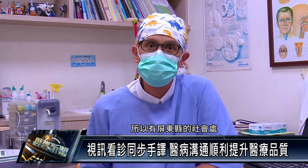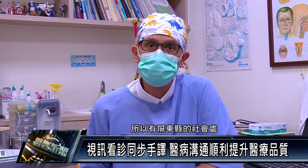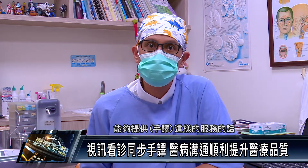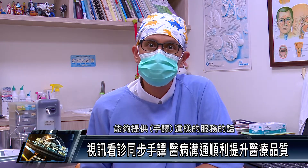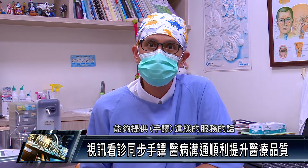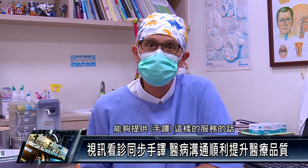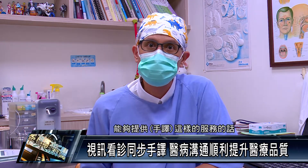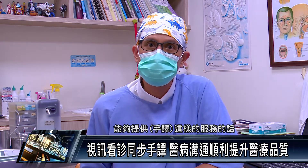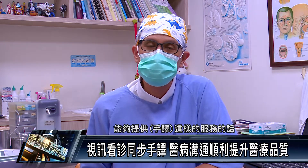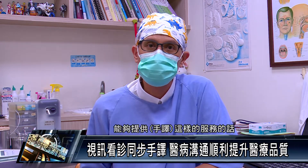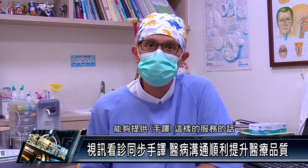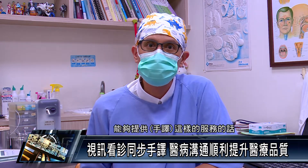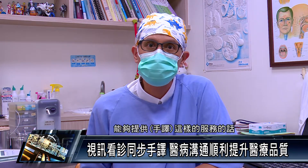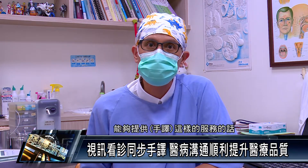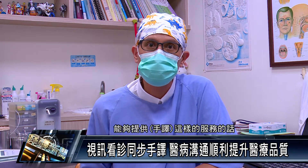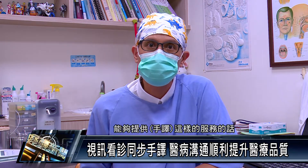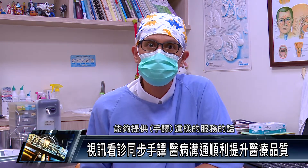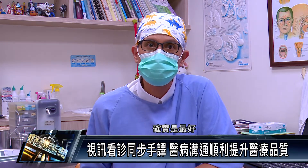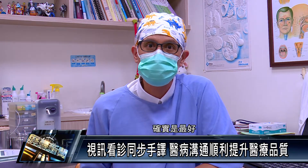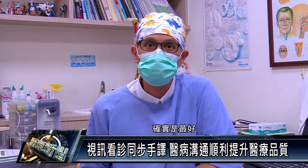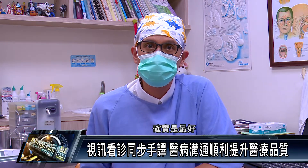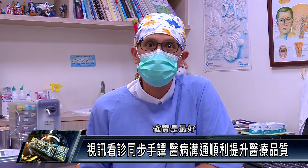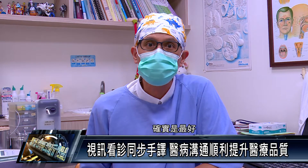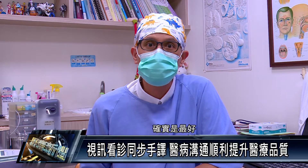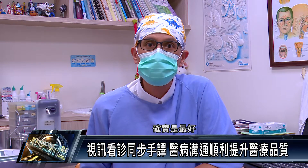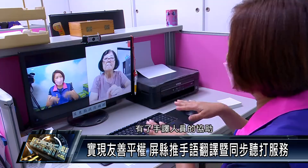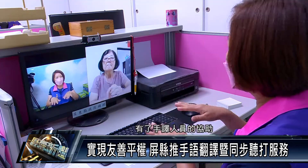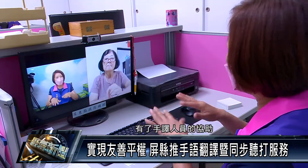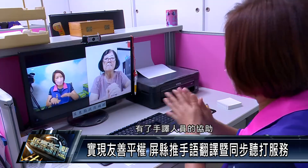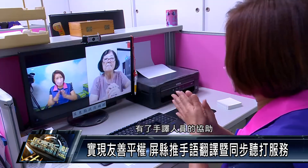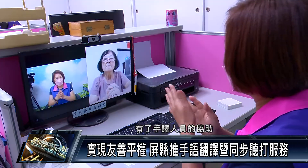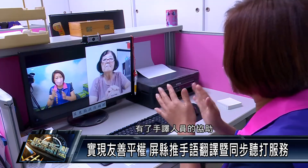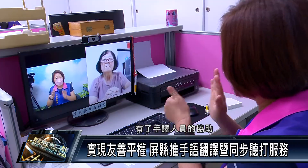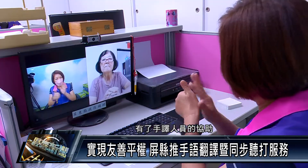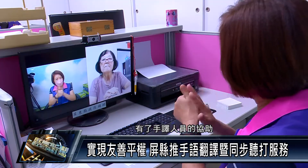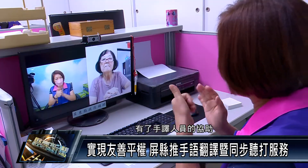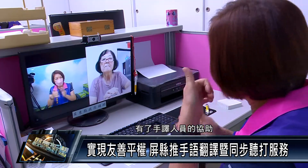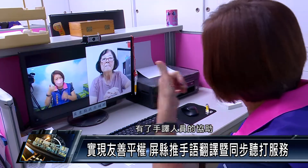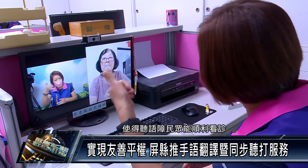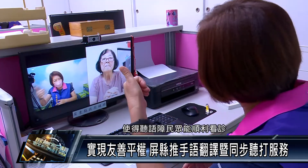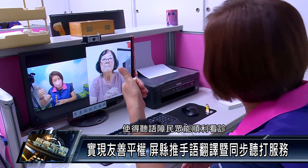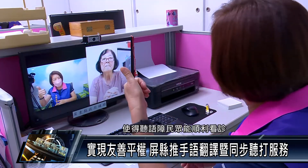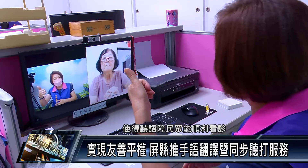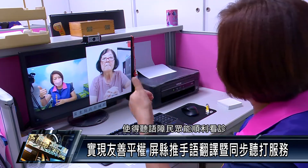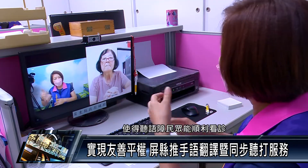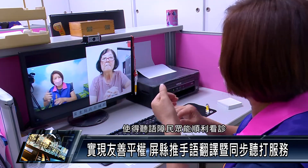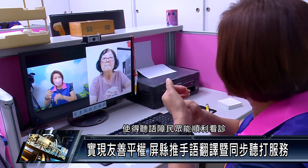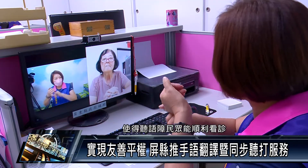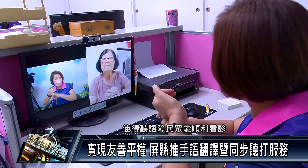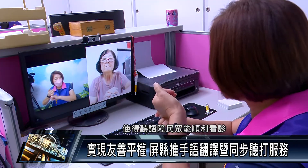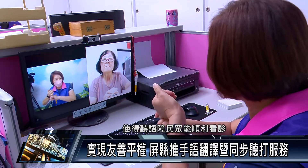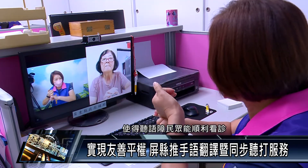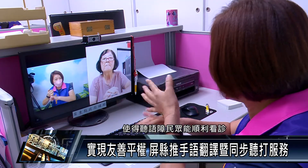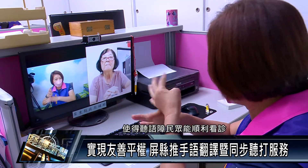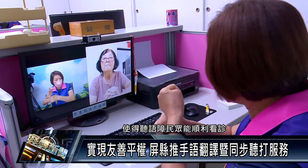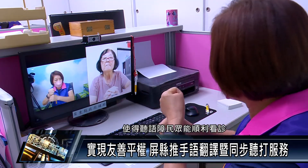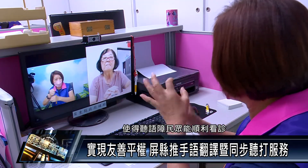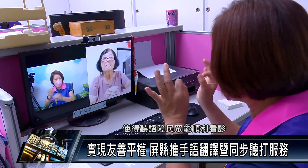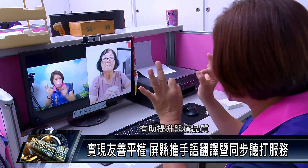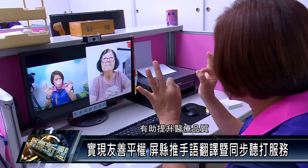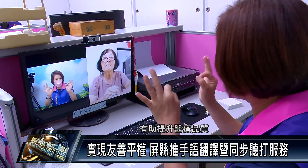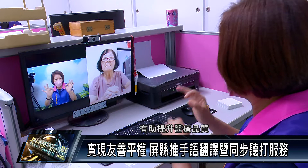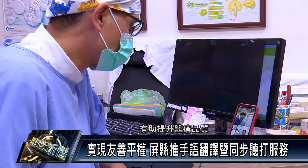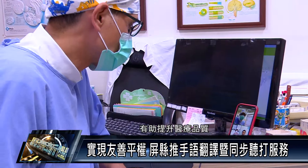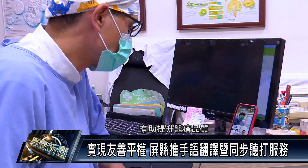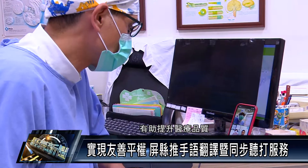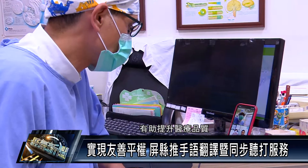个社会处能够提供这样的一个服务啊，确实是最好。 有了手译人员的协助，使得听语障民众能顺利看